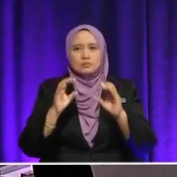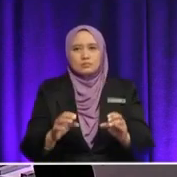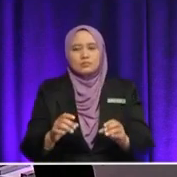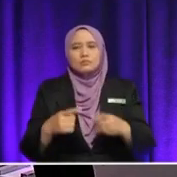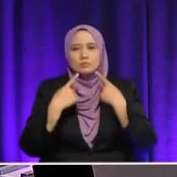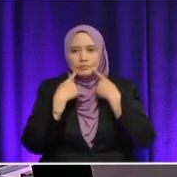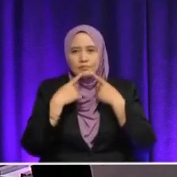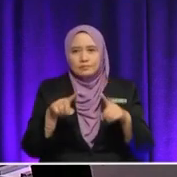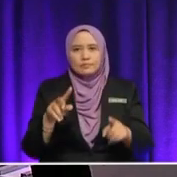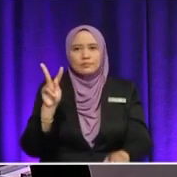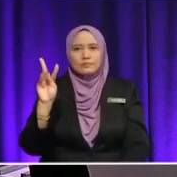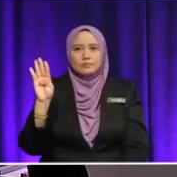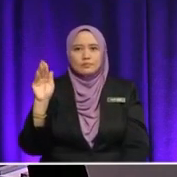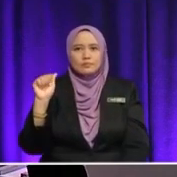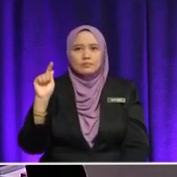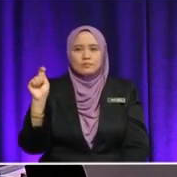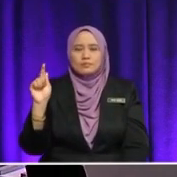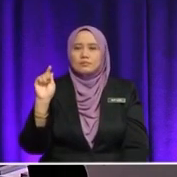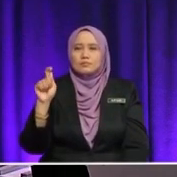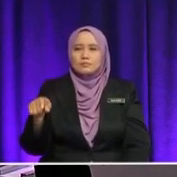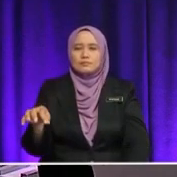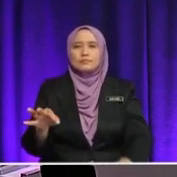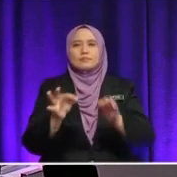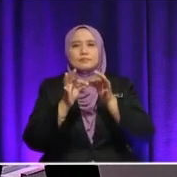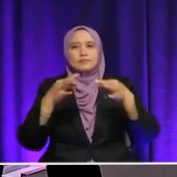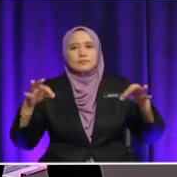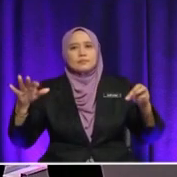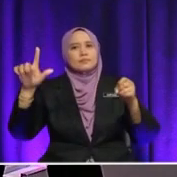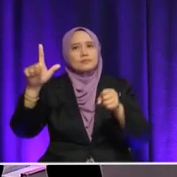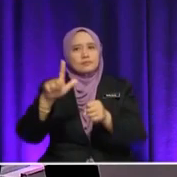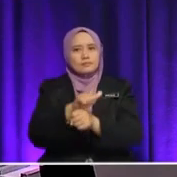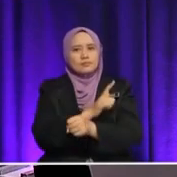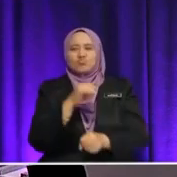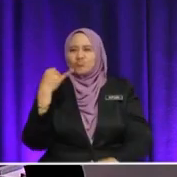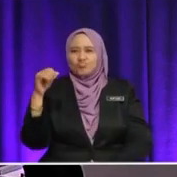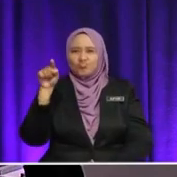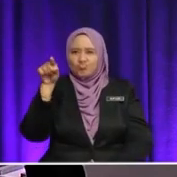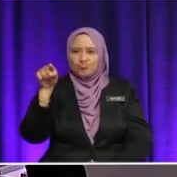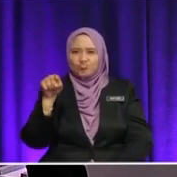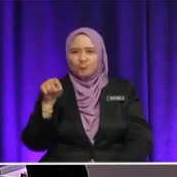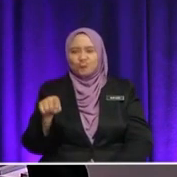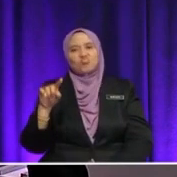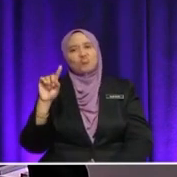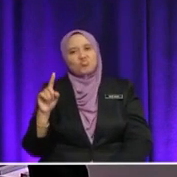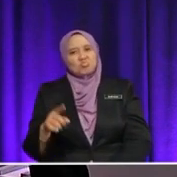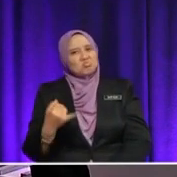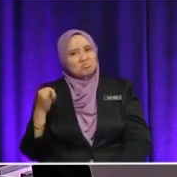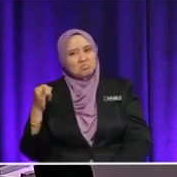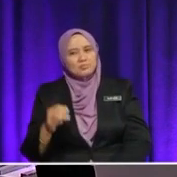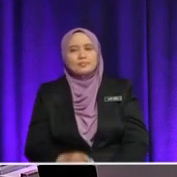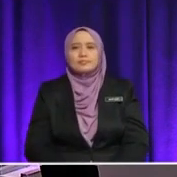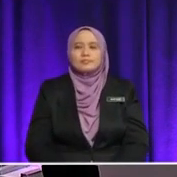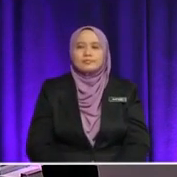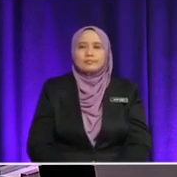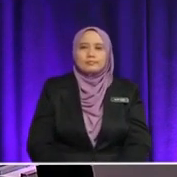saja yaitu membina ayat lengkap Hah tidak boleh dalam bentuk point for bye bye jadi cari jawaban